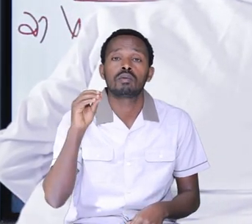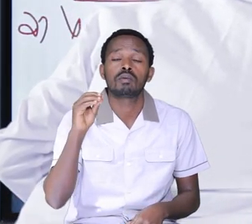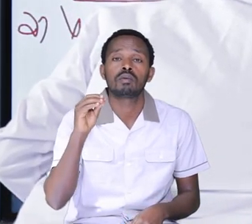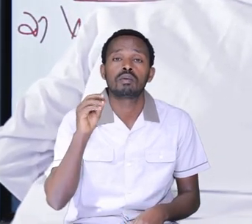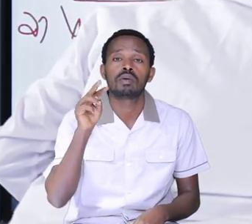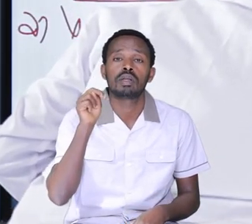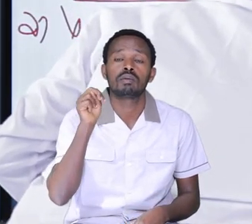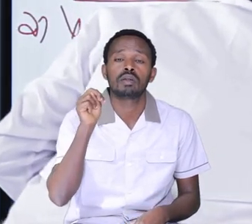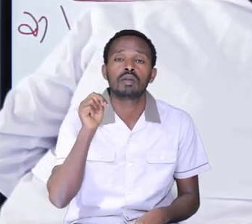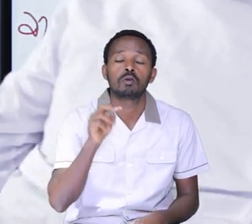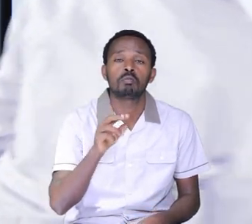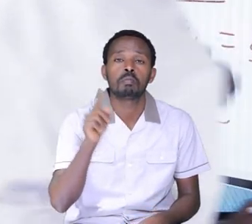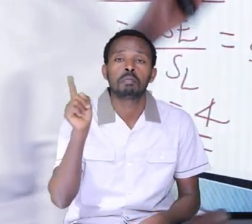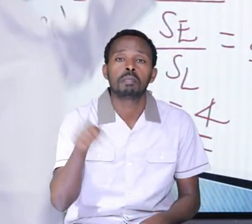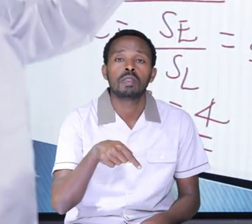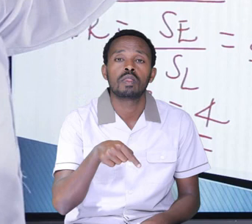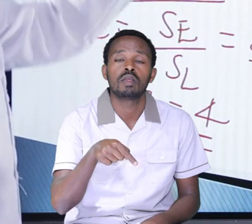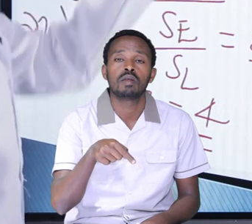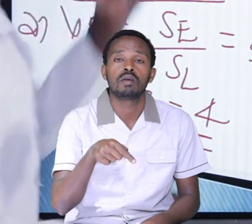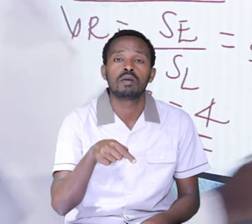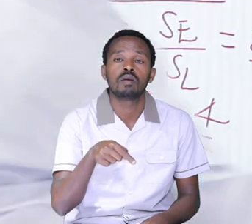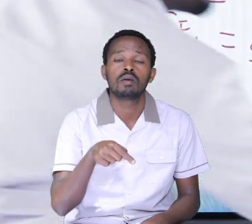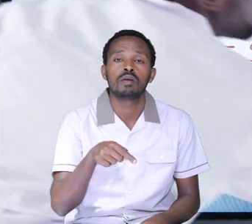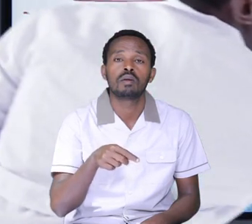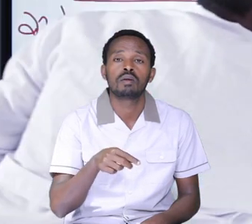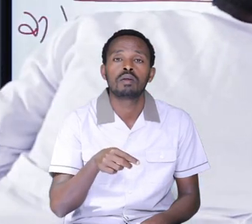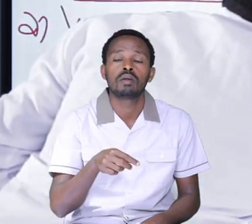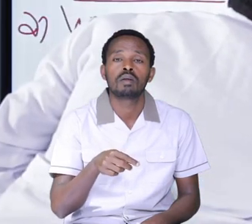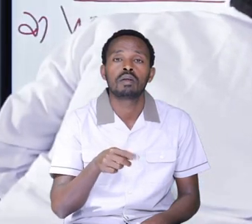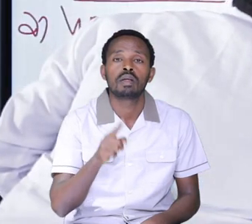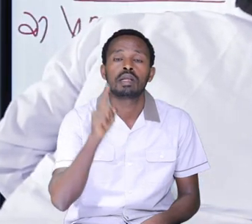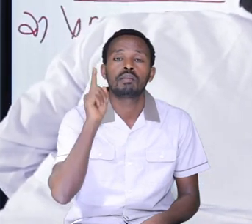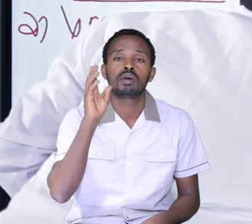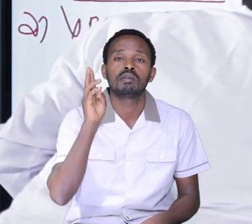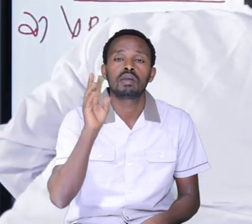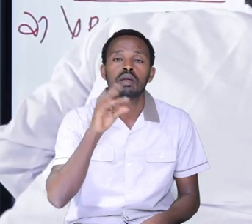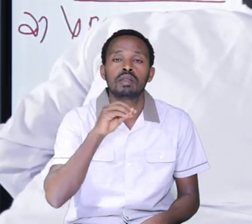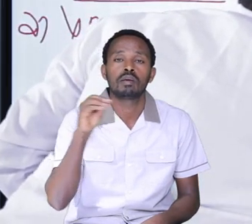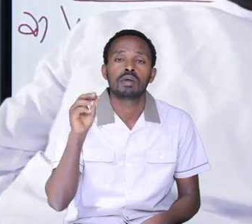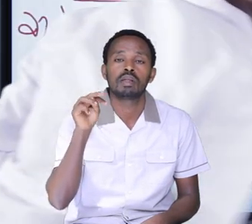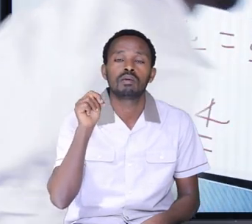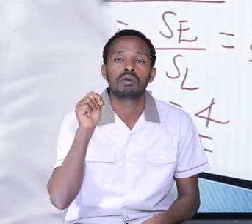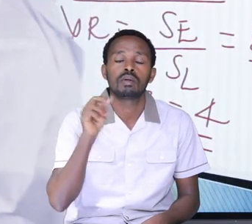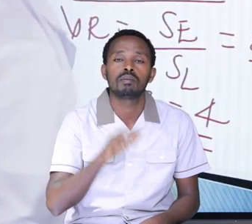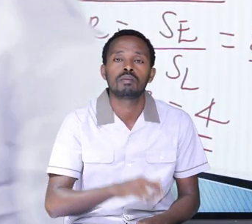ibba afur newtoni irran homni sochoftu ibbaf jatama